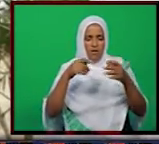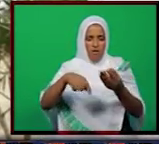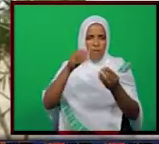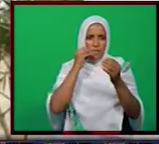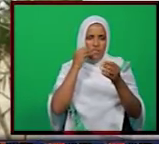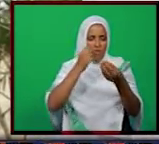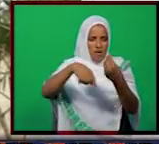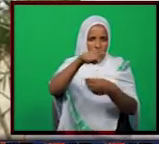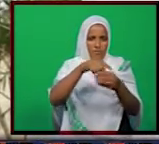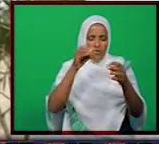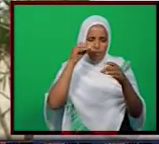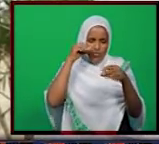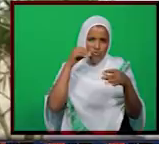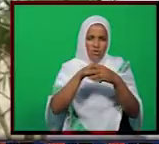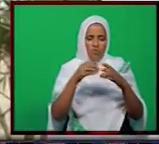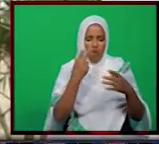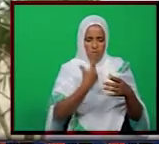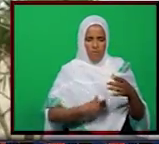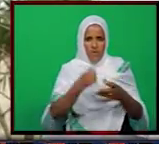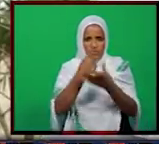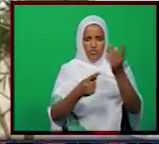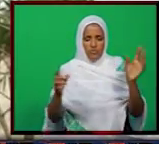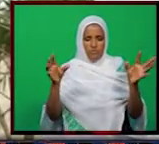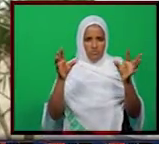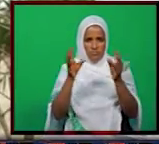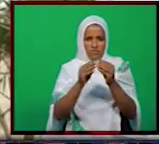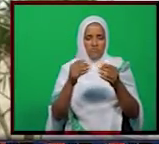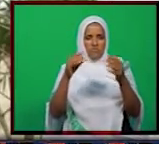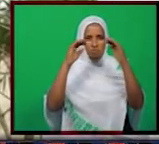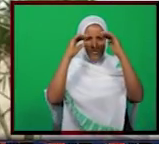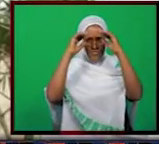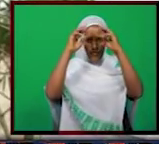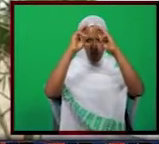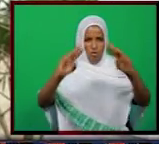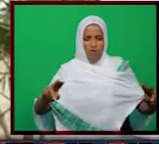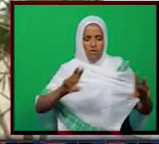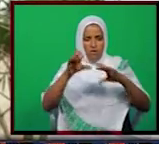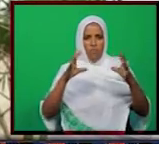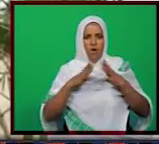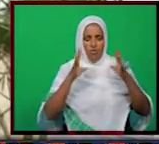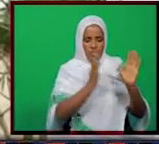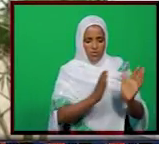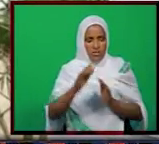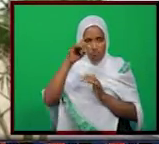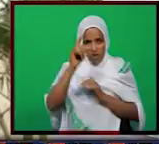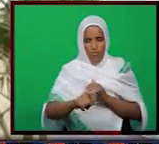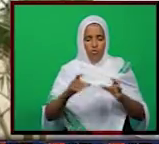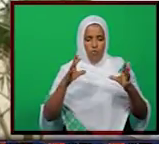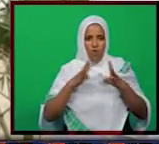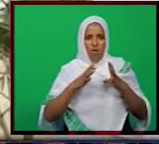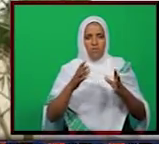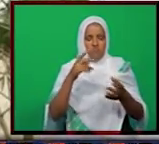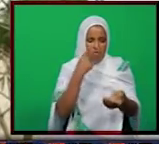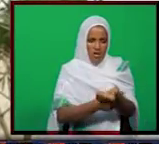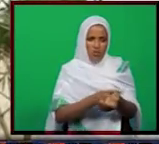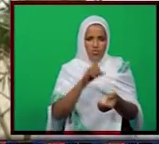አካባቢ በቤተሰብ ውስጥ ያሉትን አባላቶች በመያዝ በግቢያችን ውስጥ ዳስ ጥለን በየበዓሉ ሊዘጋጅ የሚገባውን ባህላዊ